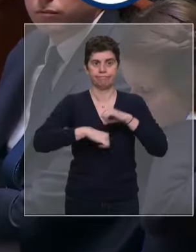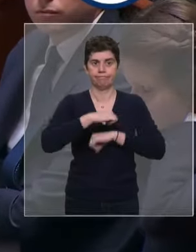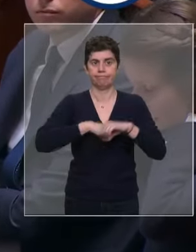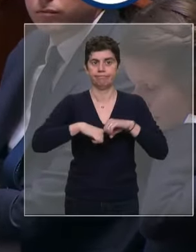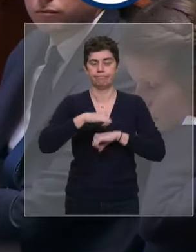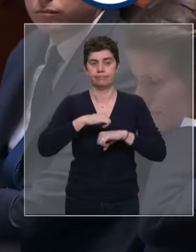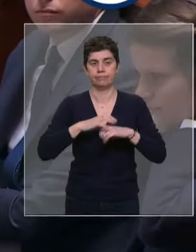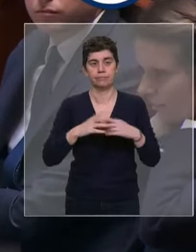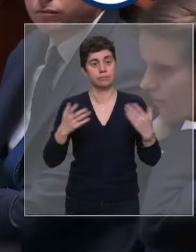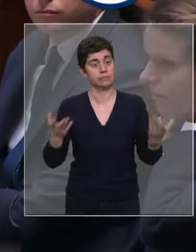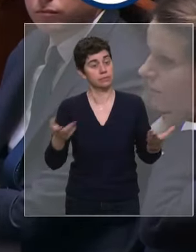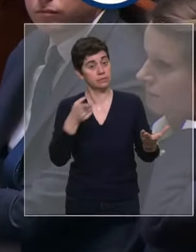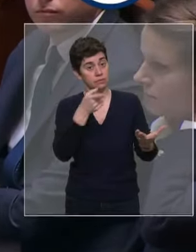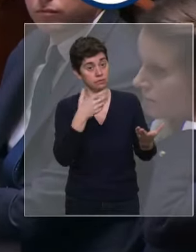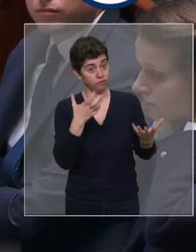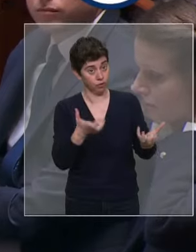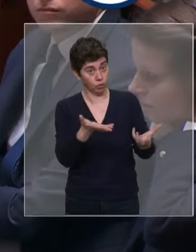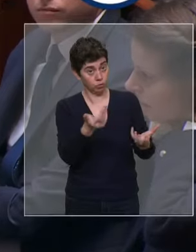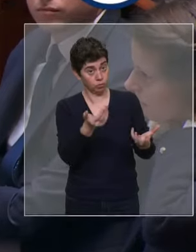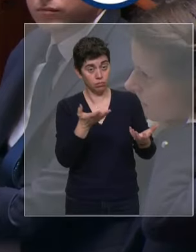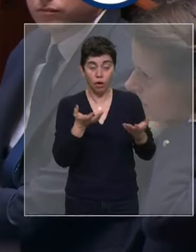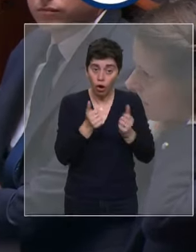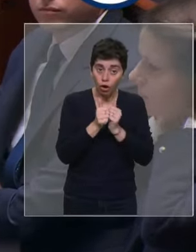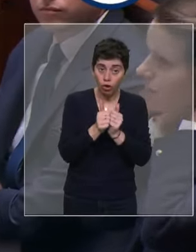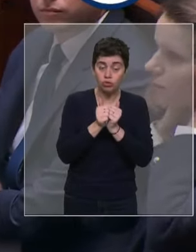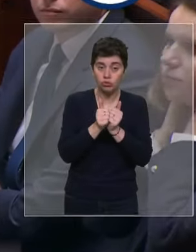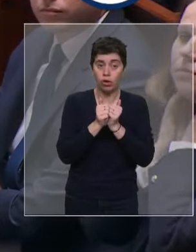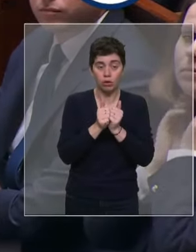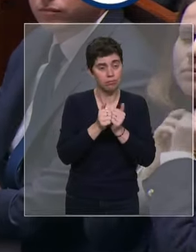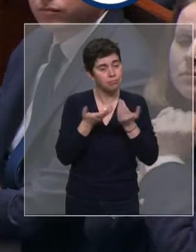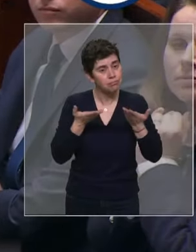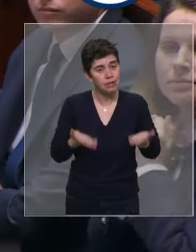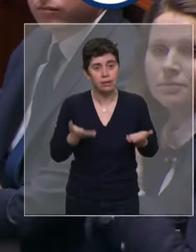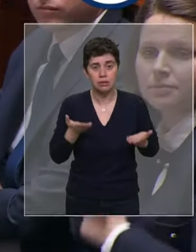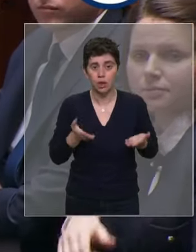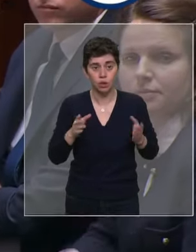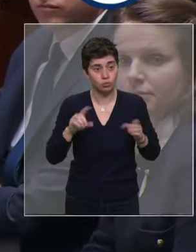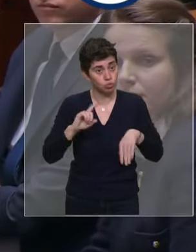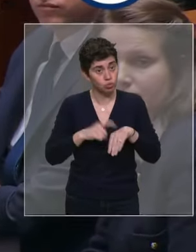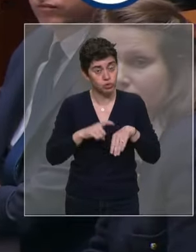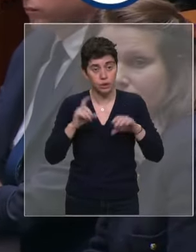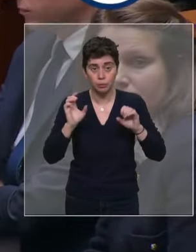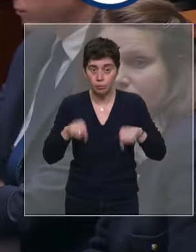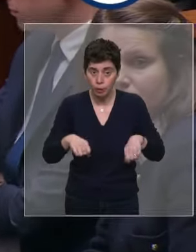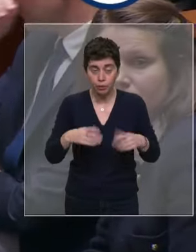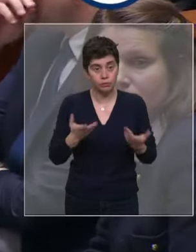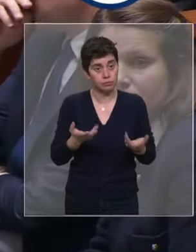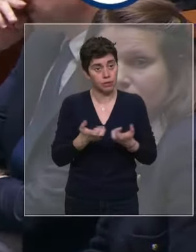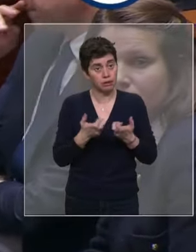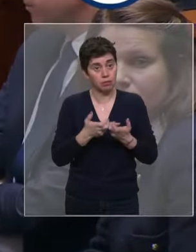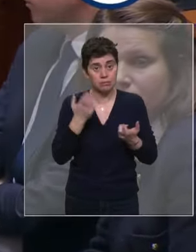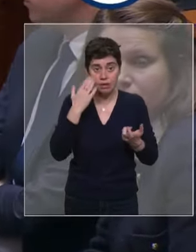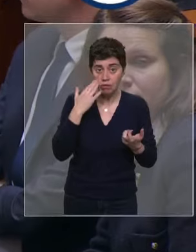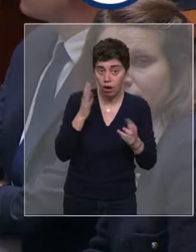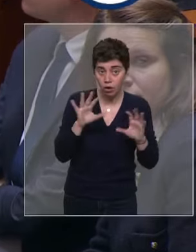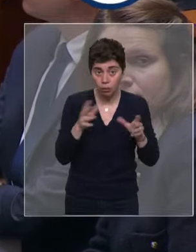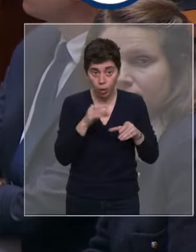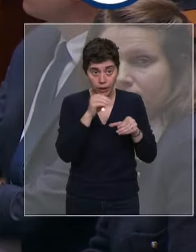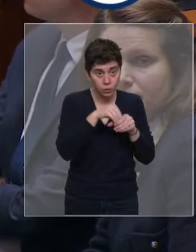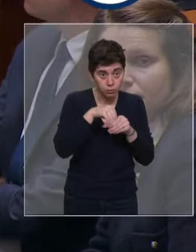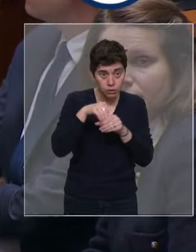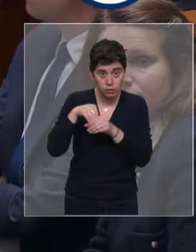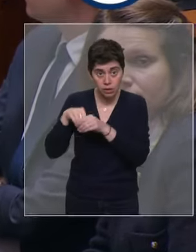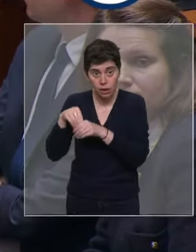peux que vous encourager avec nous à travailler dès maintenant à l'identification d'économies pour redresser